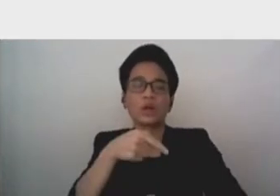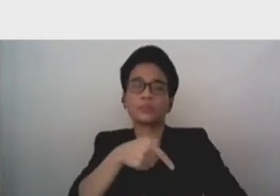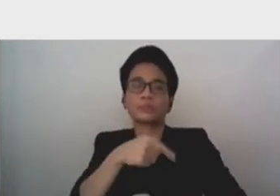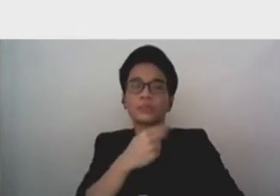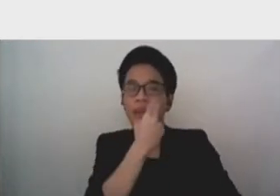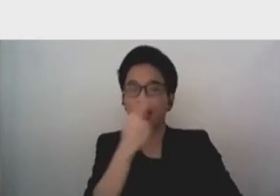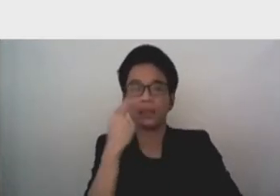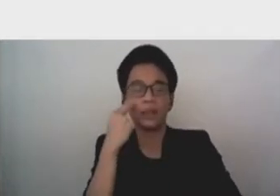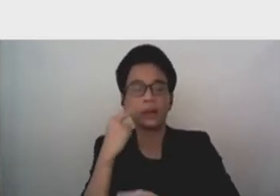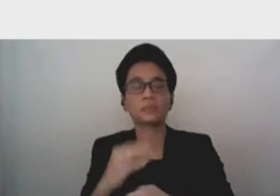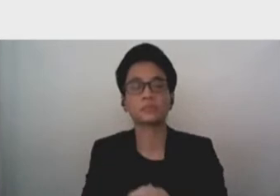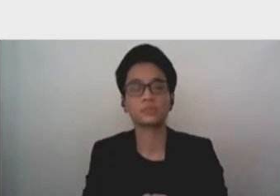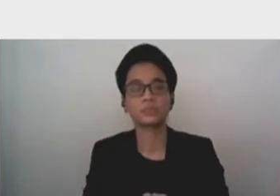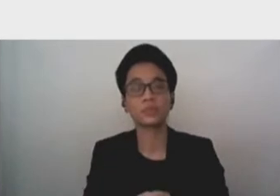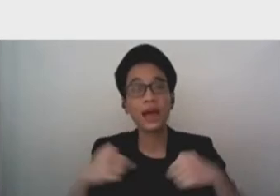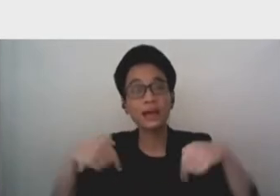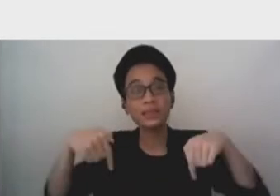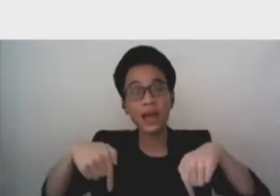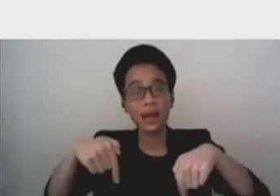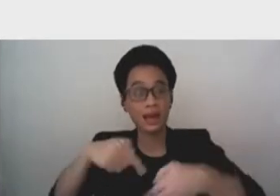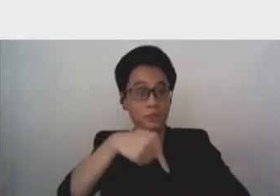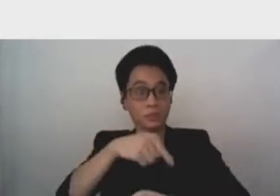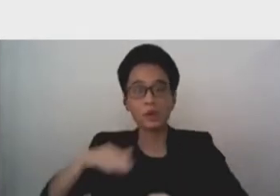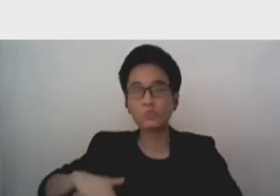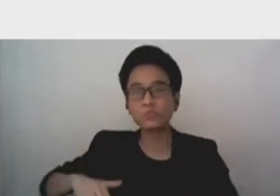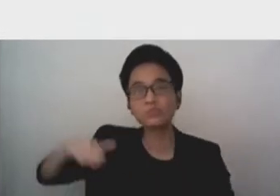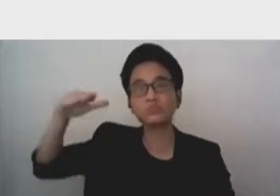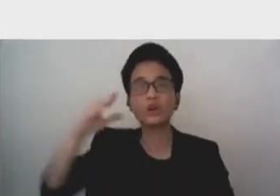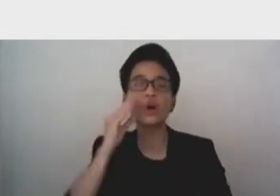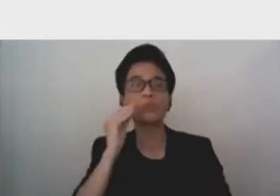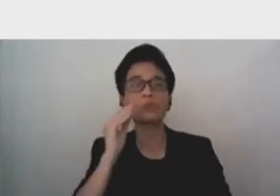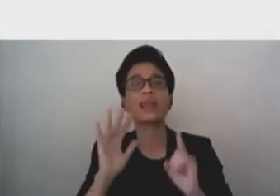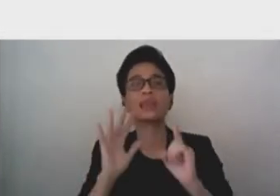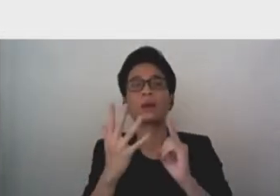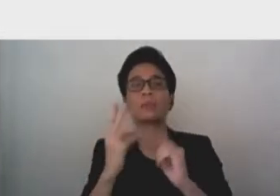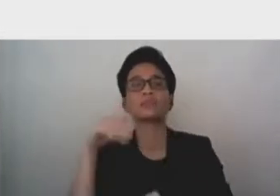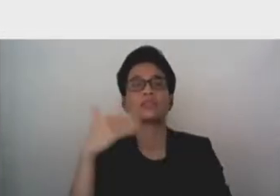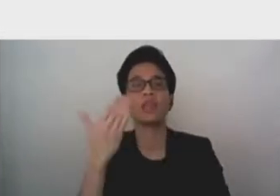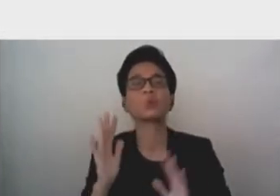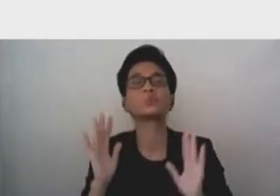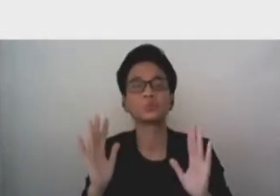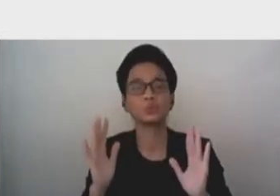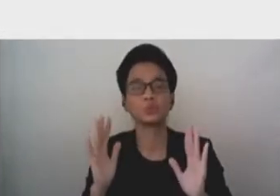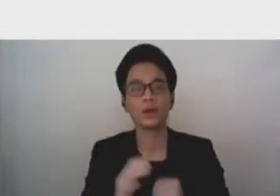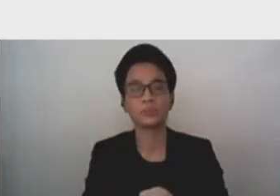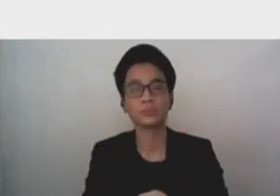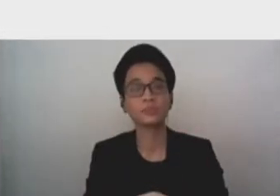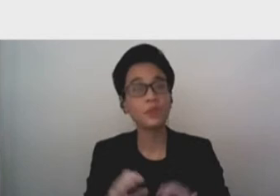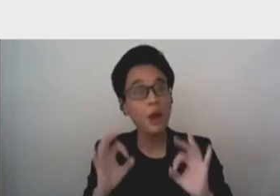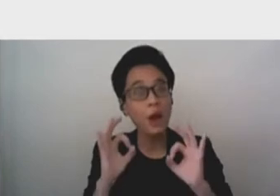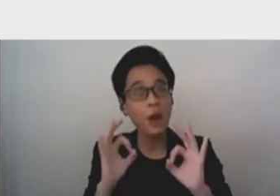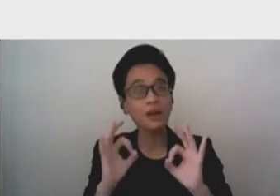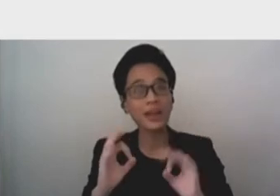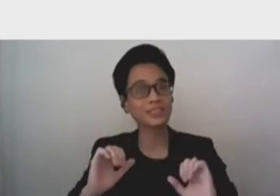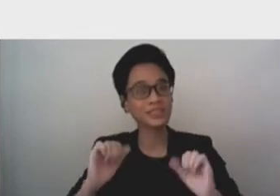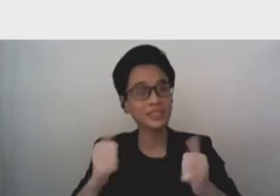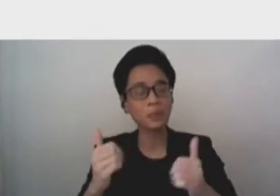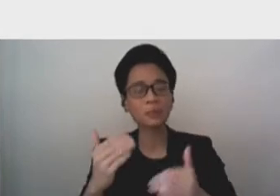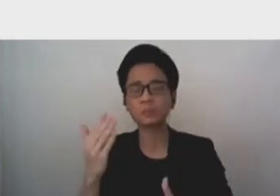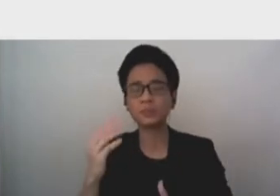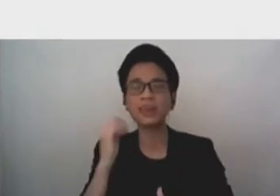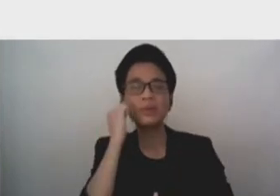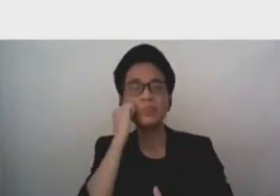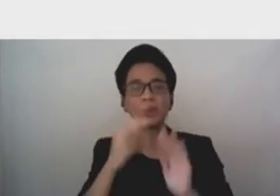Oke. Saat ini sudah berusia 15 tahun. Oke, siap. Pada siap, Bu. Oke, terima kasih Bu Primaningrum